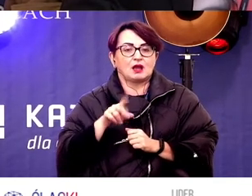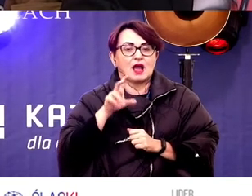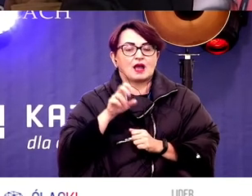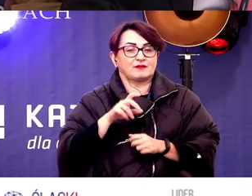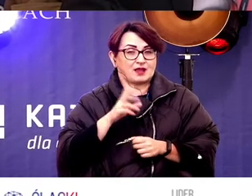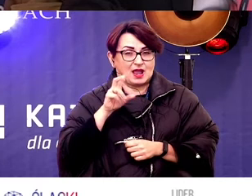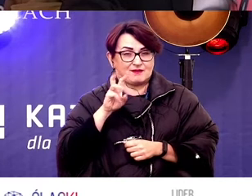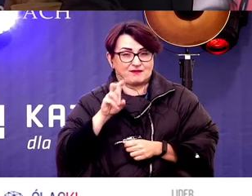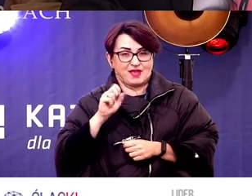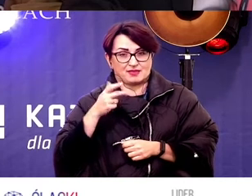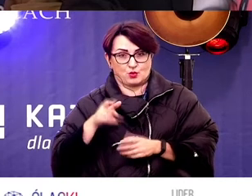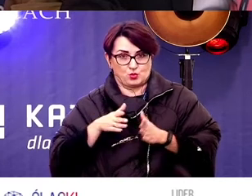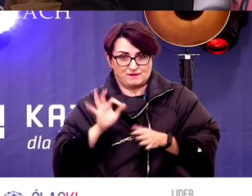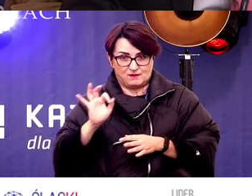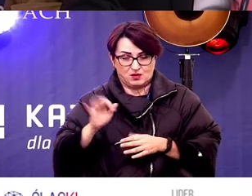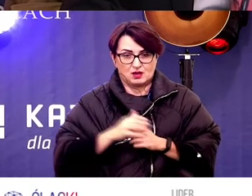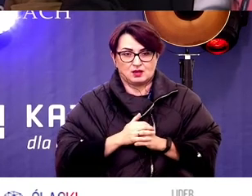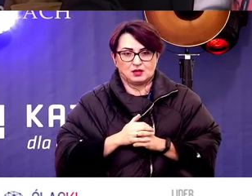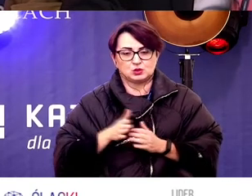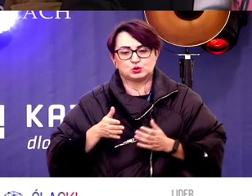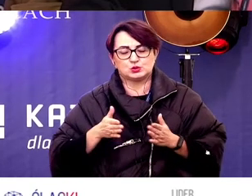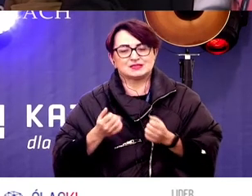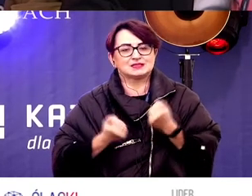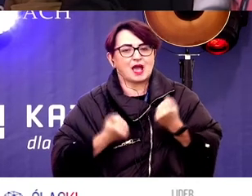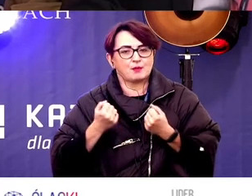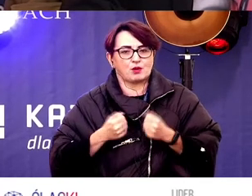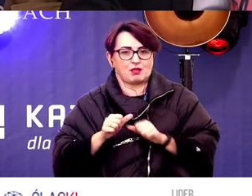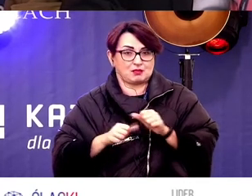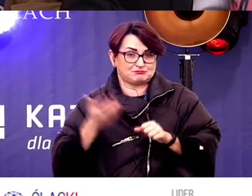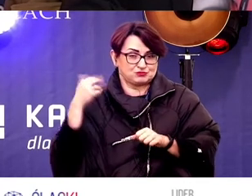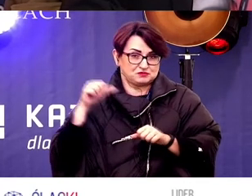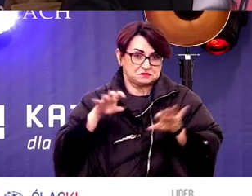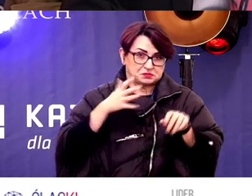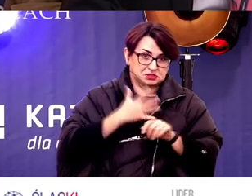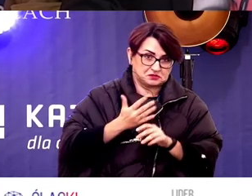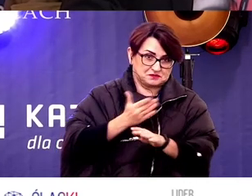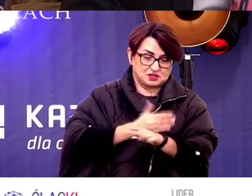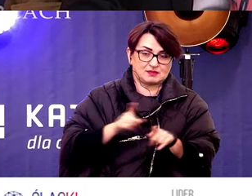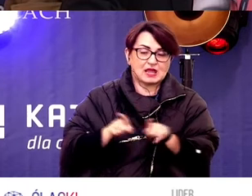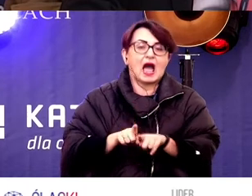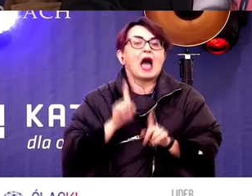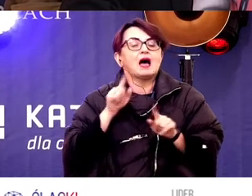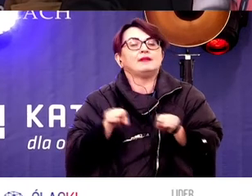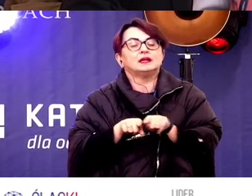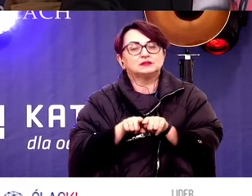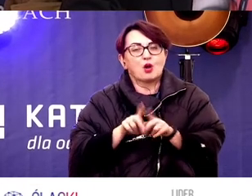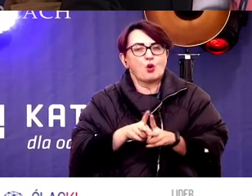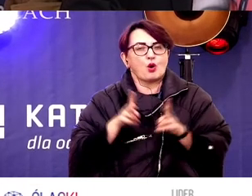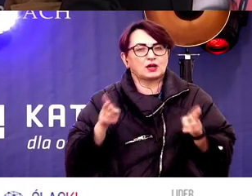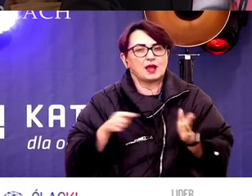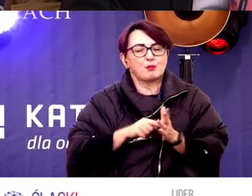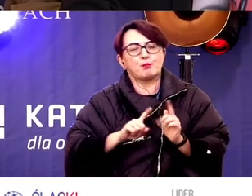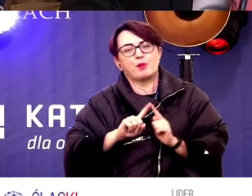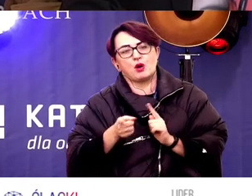tylko, ulicach jeżdżą no, samochody z lat 50. lub wcześniejsze, ale również z okresu